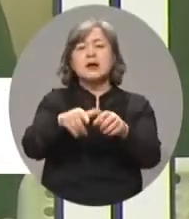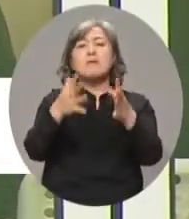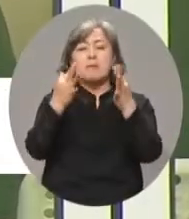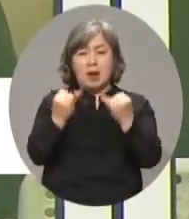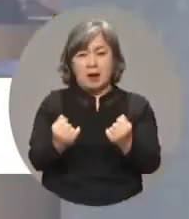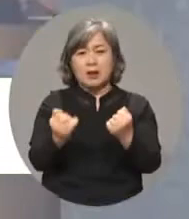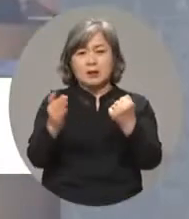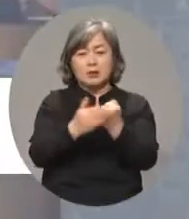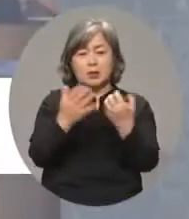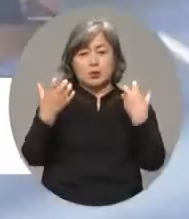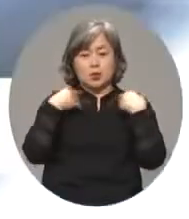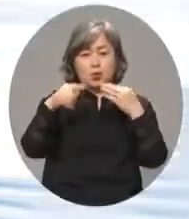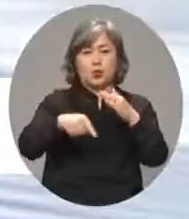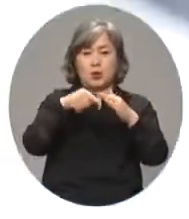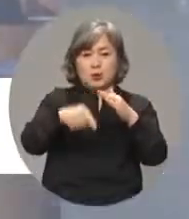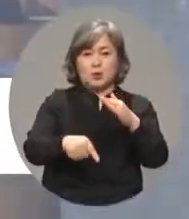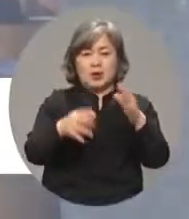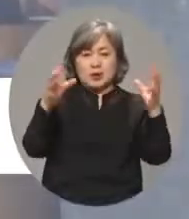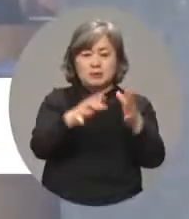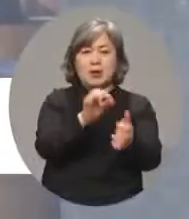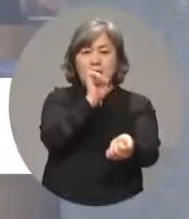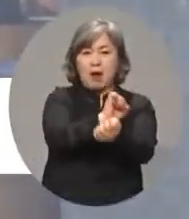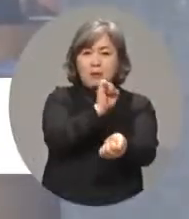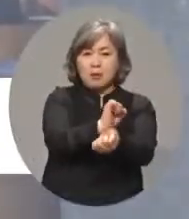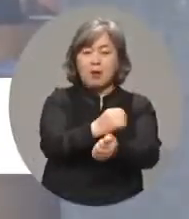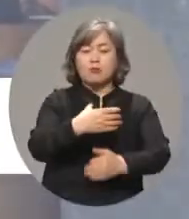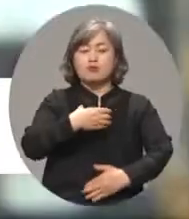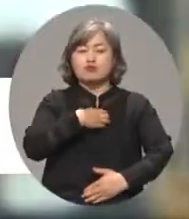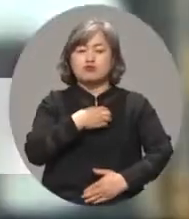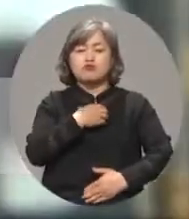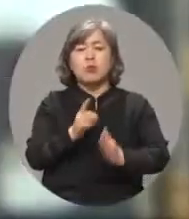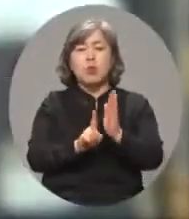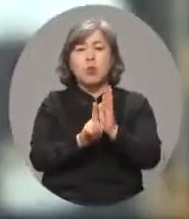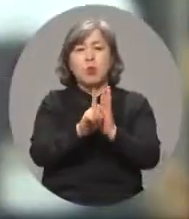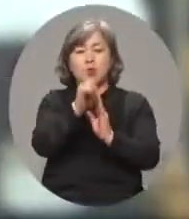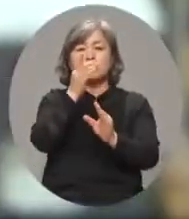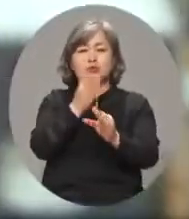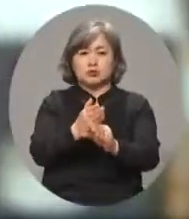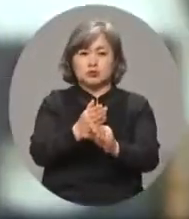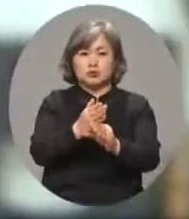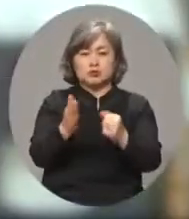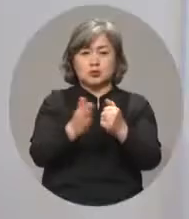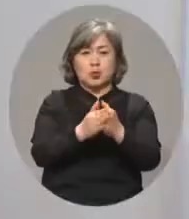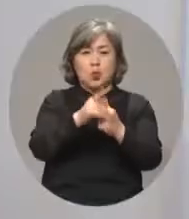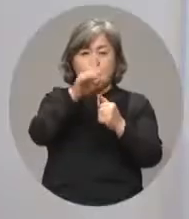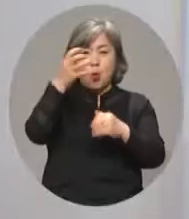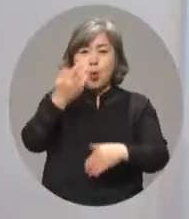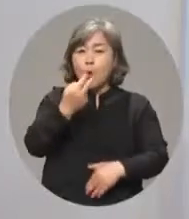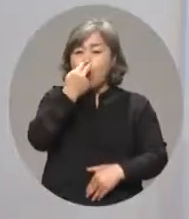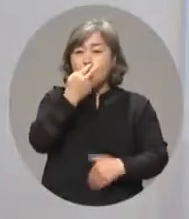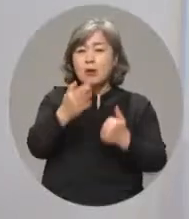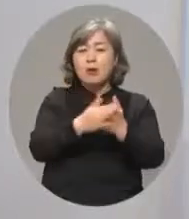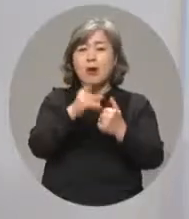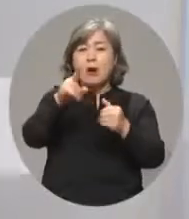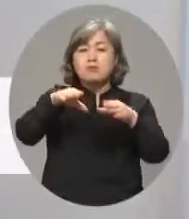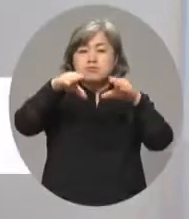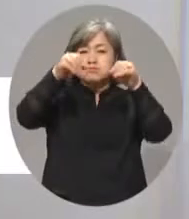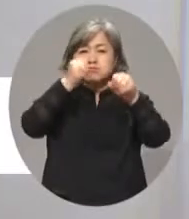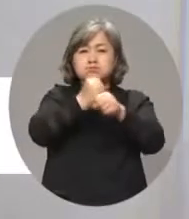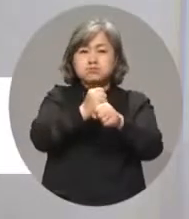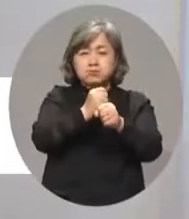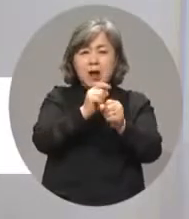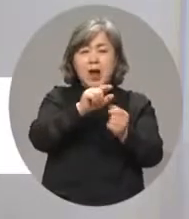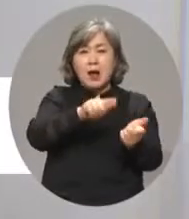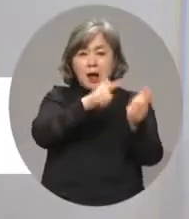길어지면서 도내에서도 집단 감염의 위험이 높아지고 있습니다. 공기는 건조해지고 일교차는